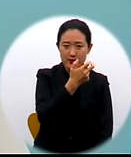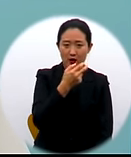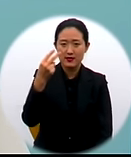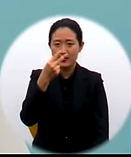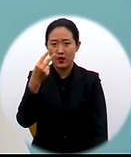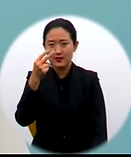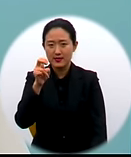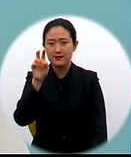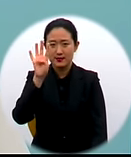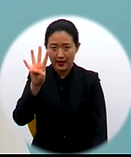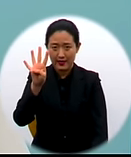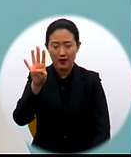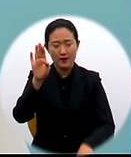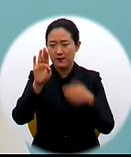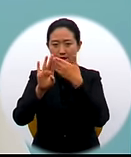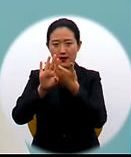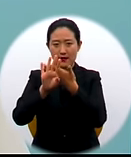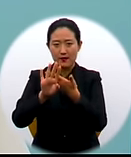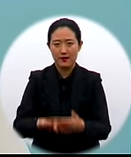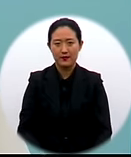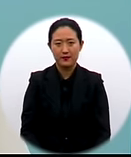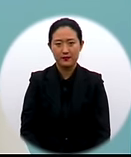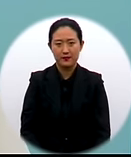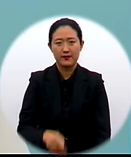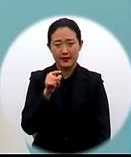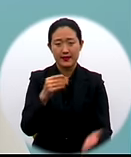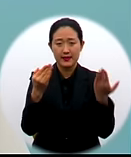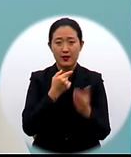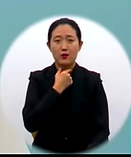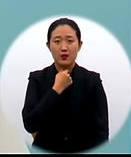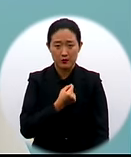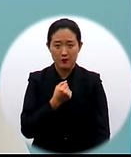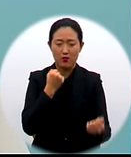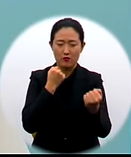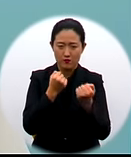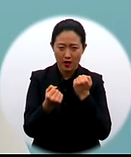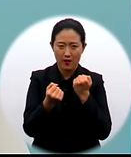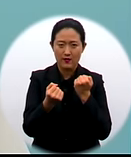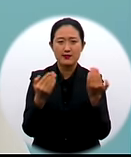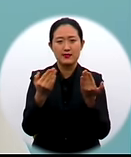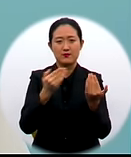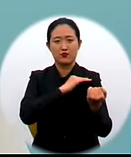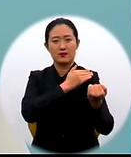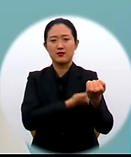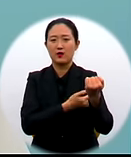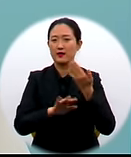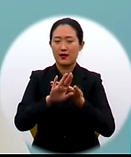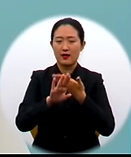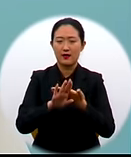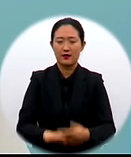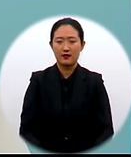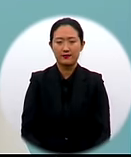그러다 보니까 동일하게 그 일을 하고 싶다고 그 직무를 하고 싶다고 하더라도 이 사람이 가져야 되는 직무 역량이 다른 거죠. 실제로 어떤